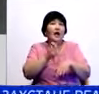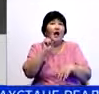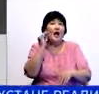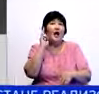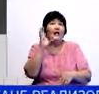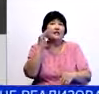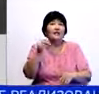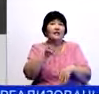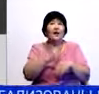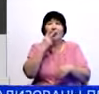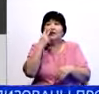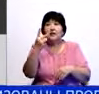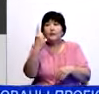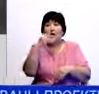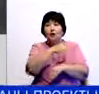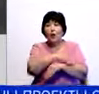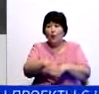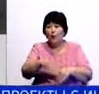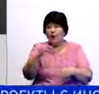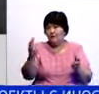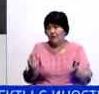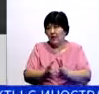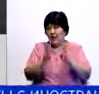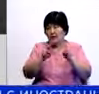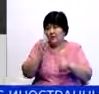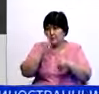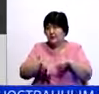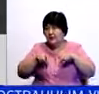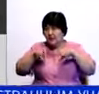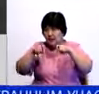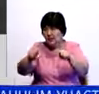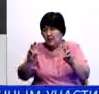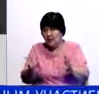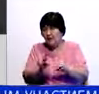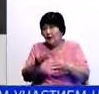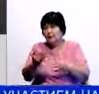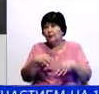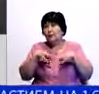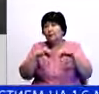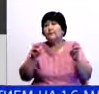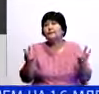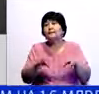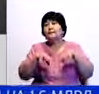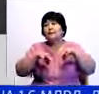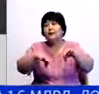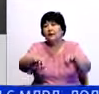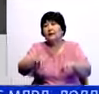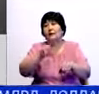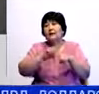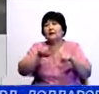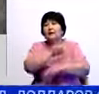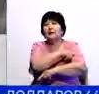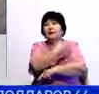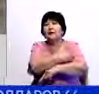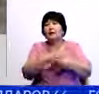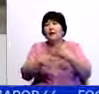Аксайского отдела полиции заметили на одной из улиц возгорание и бросились на место пожара. До прибытия пожарной бригады и скорой медицинской